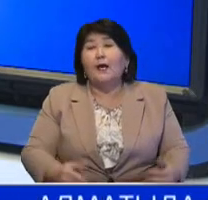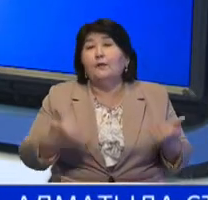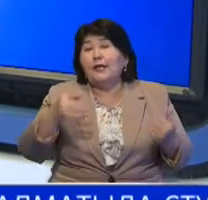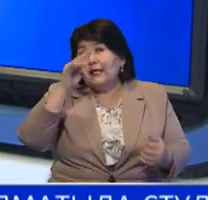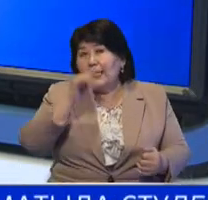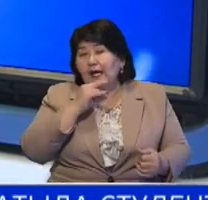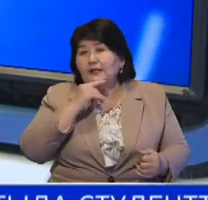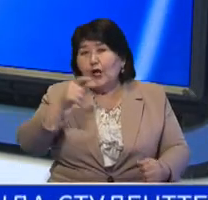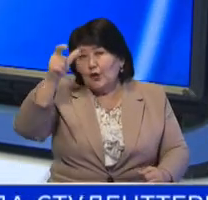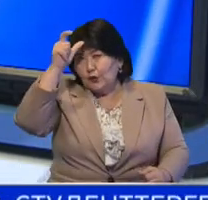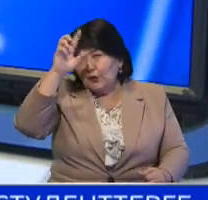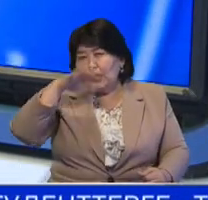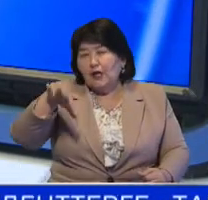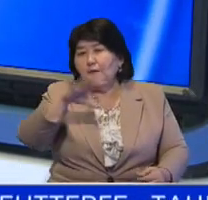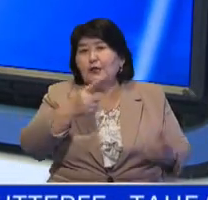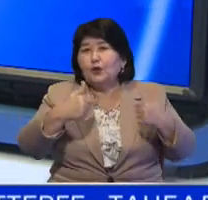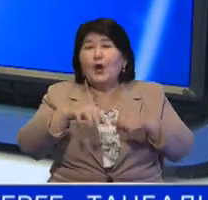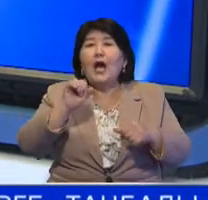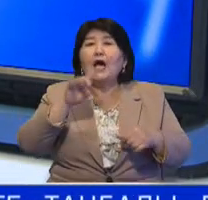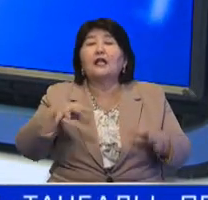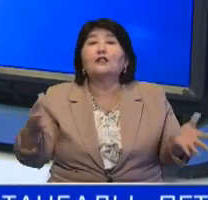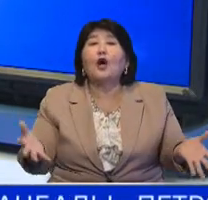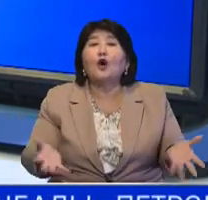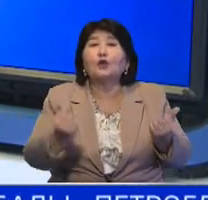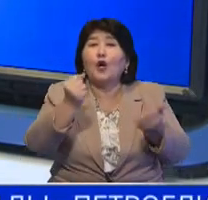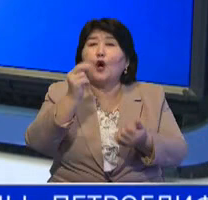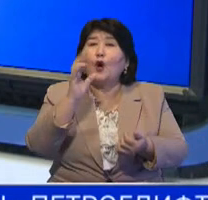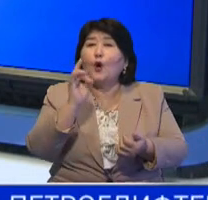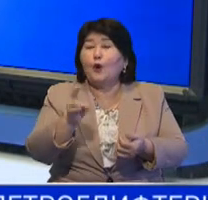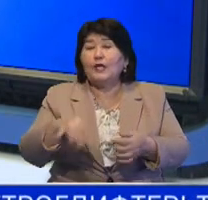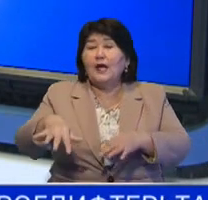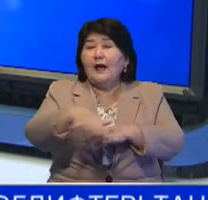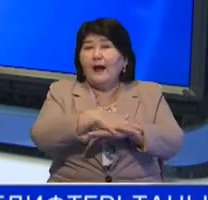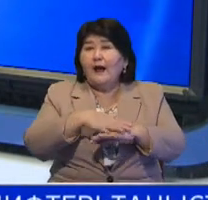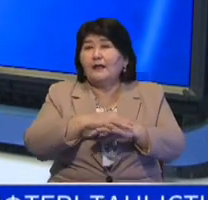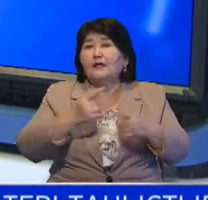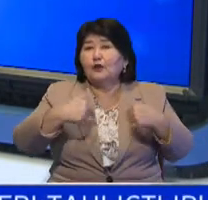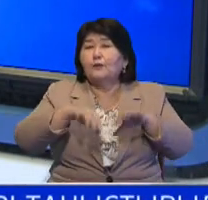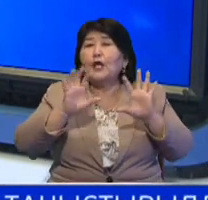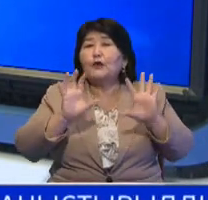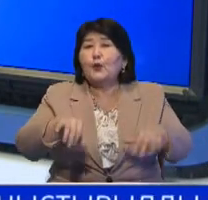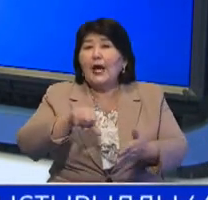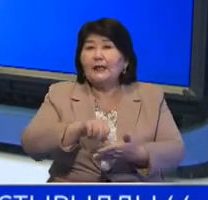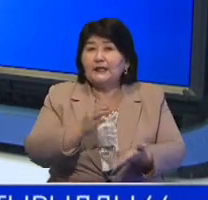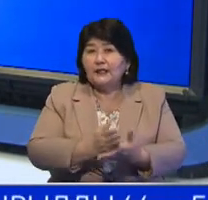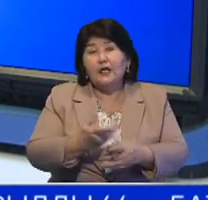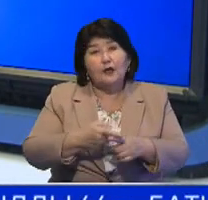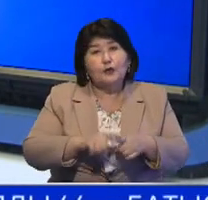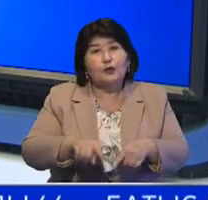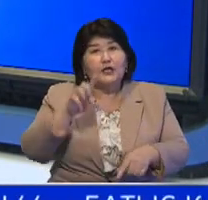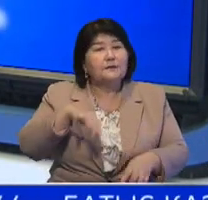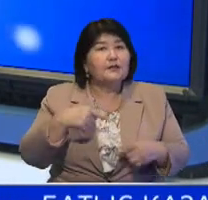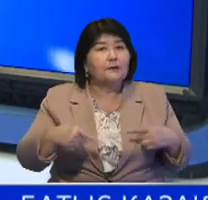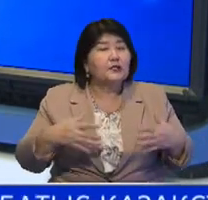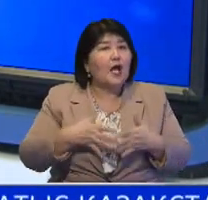Бил Қазақстан Түркі мемлекеттері ұйымы аралды құтқару қоры секілді беделді халықаралық ұйымдарға төрағалық етеді. Соның аясында елімізде